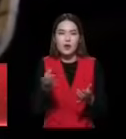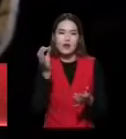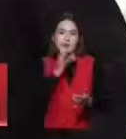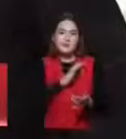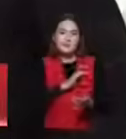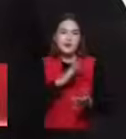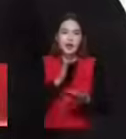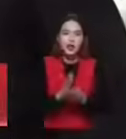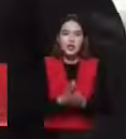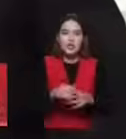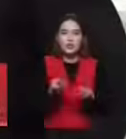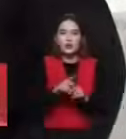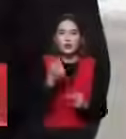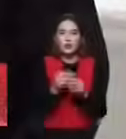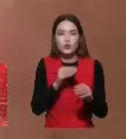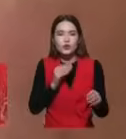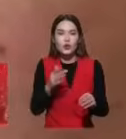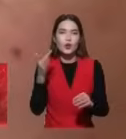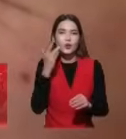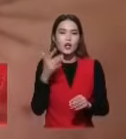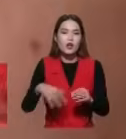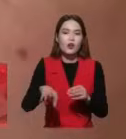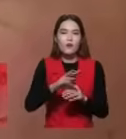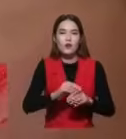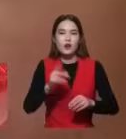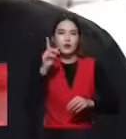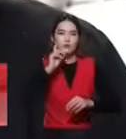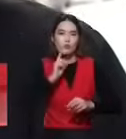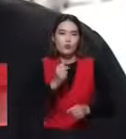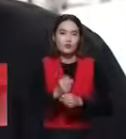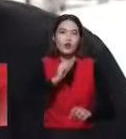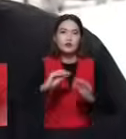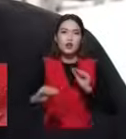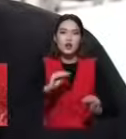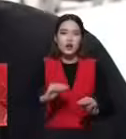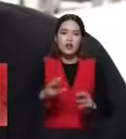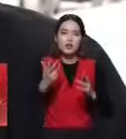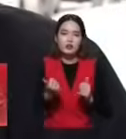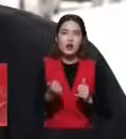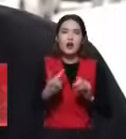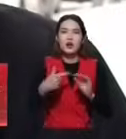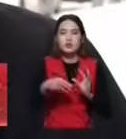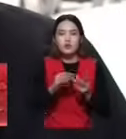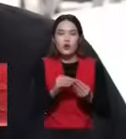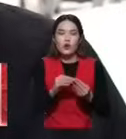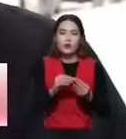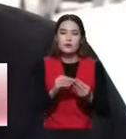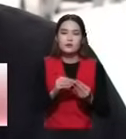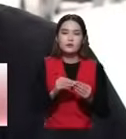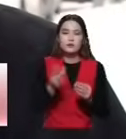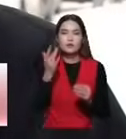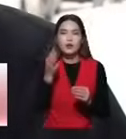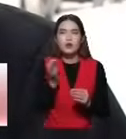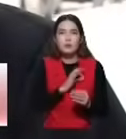жүрісі жақсы, жүргізушіге барлық жағдай жасалған дейді. Қазір әлеуметтік желі болсын, былайша да болсын, жұрттардың пікірі Қытайдың